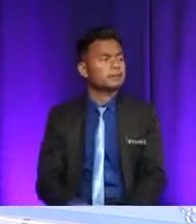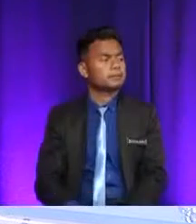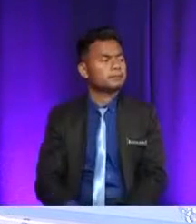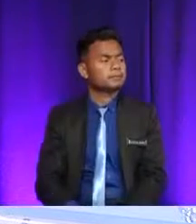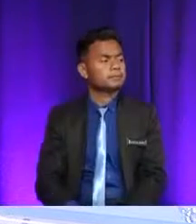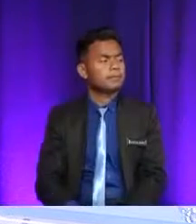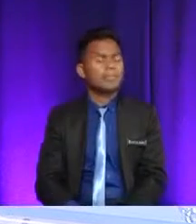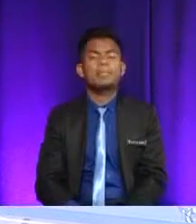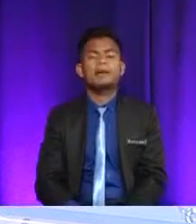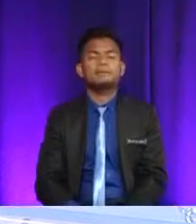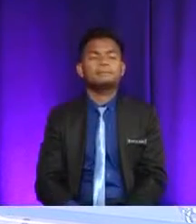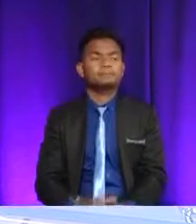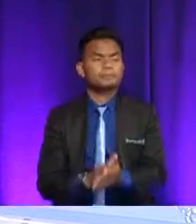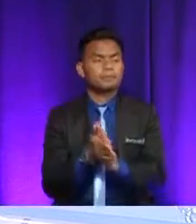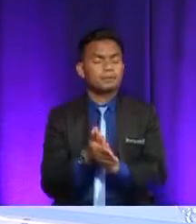sini